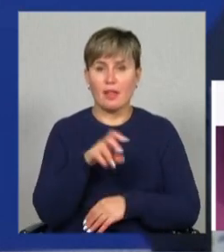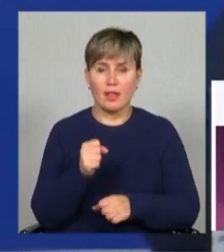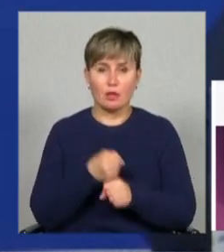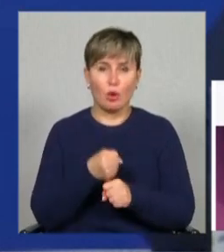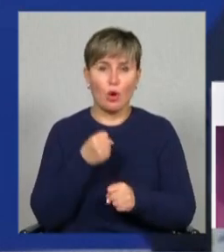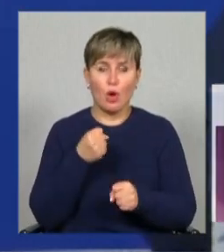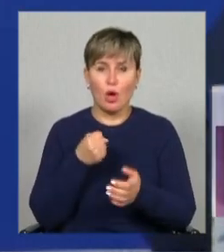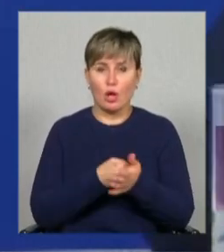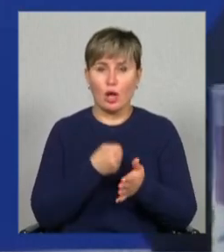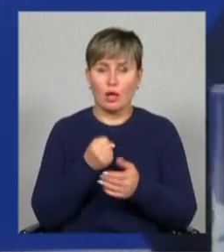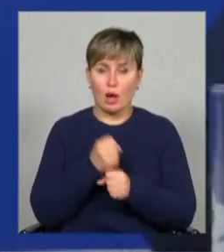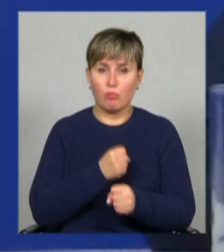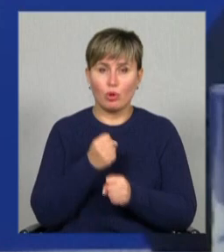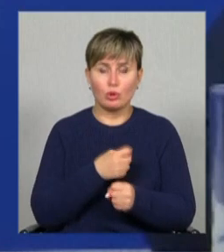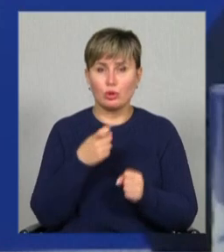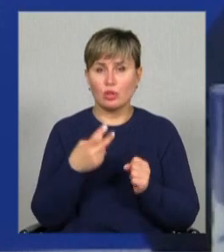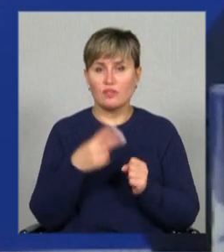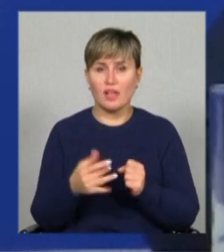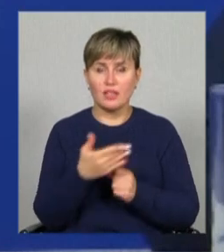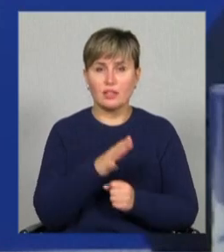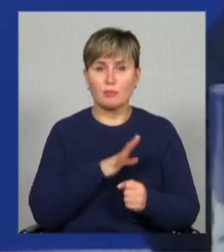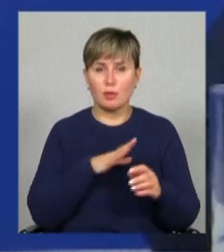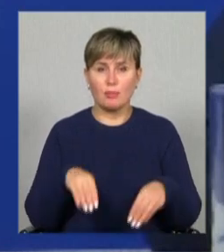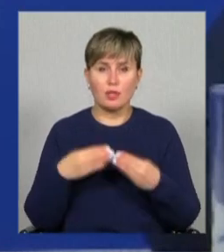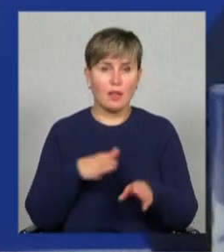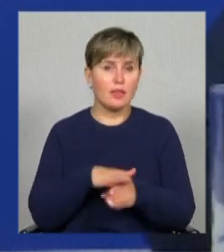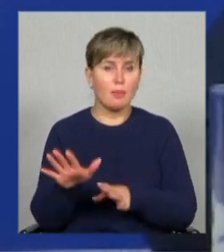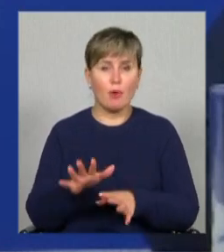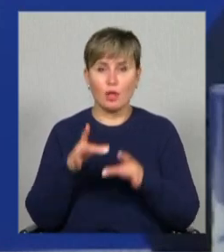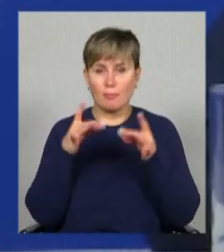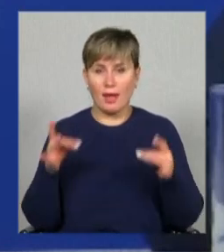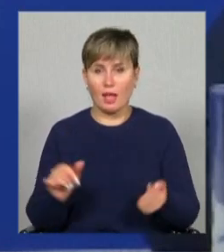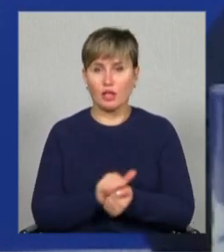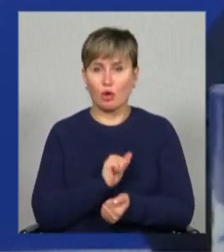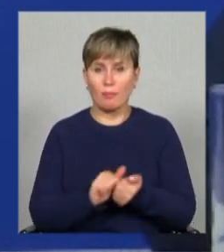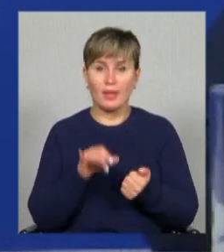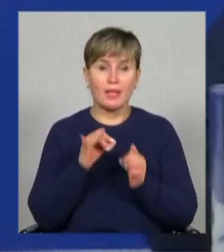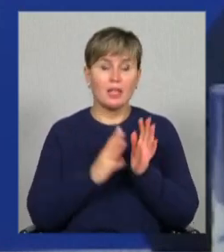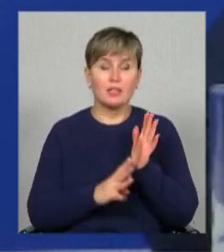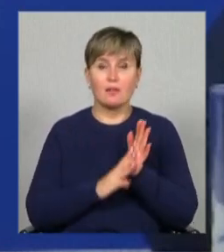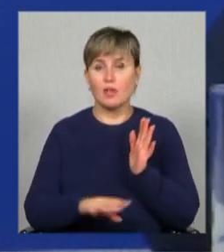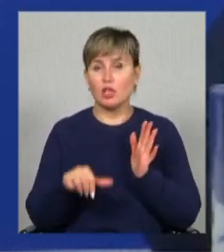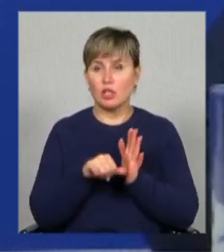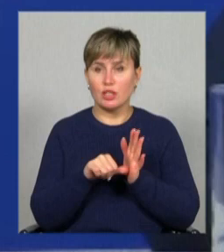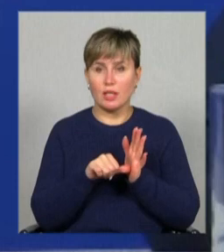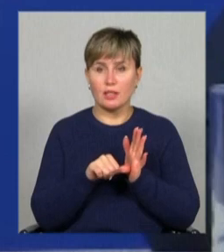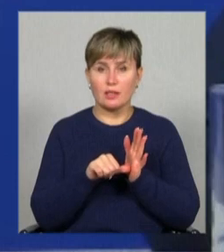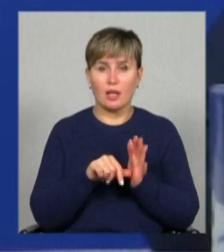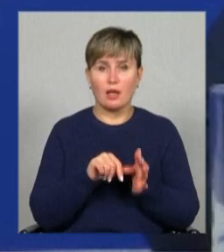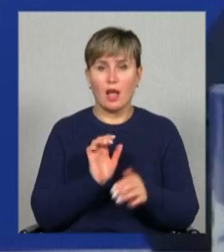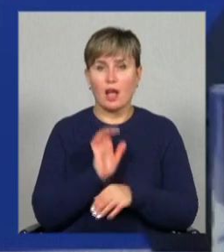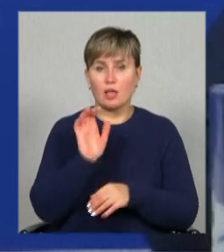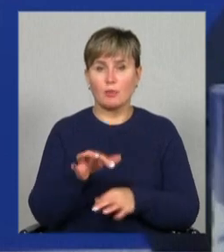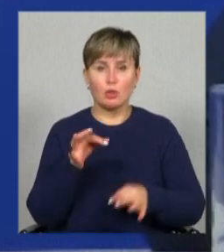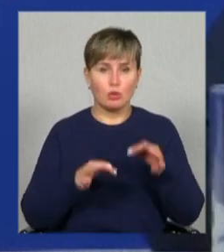доработку. 120 из них в связи с тем, что были предоставлены неполные пакеты документов. И 96 перенаправлен на